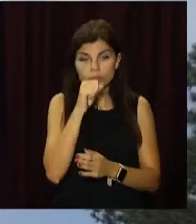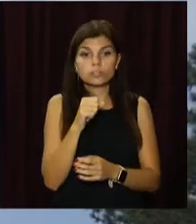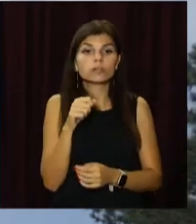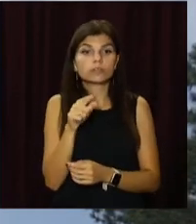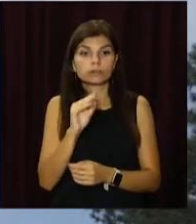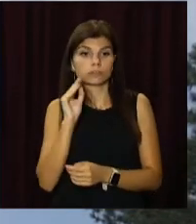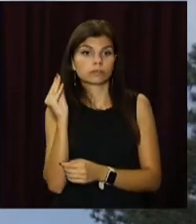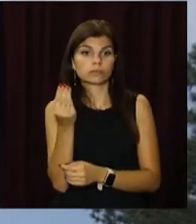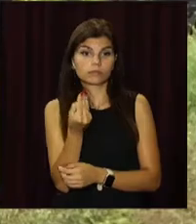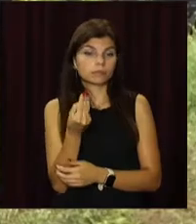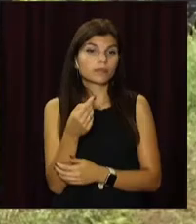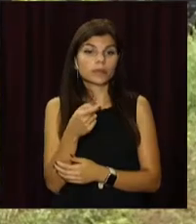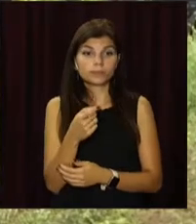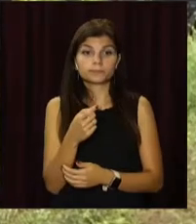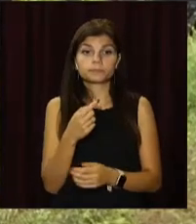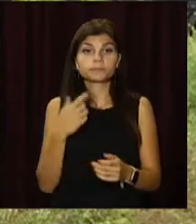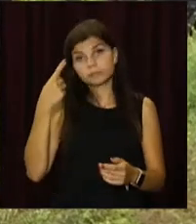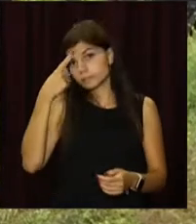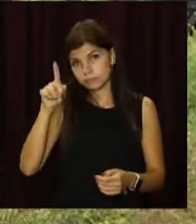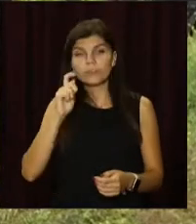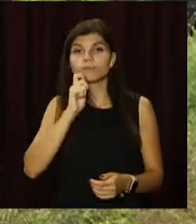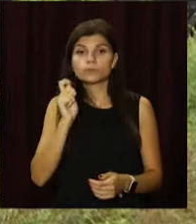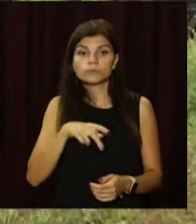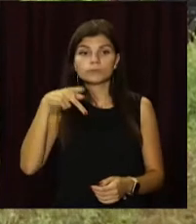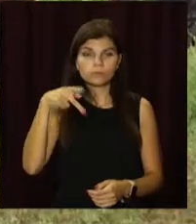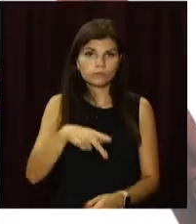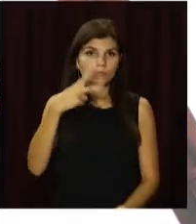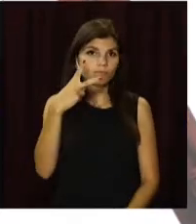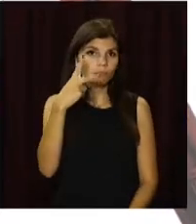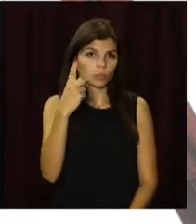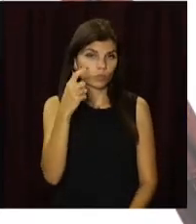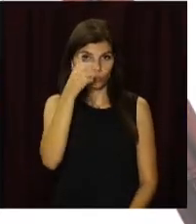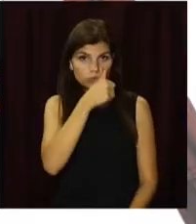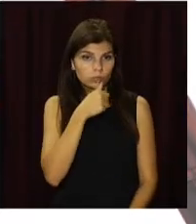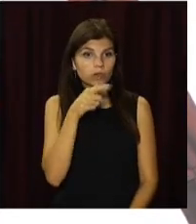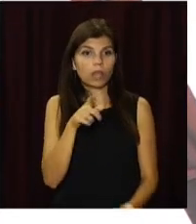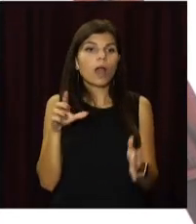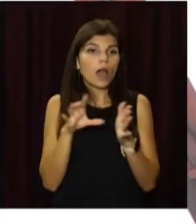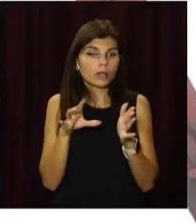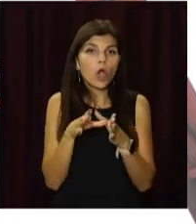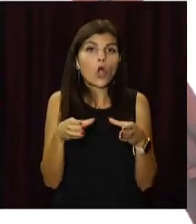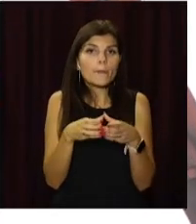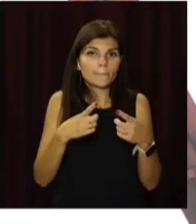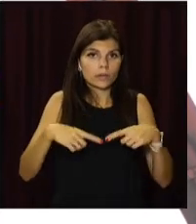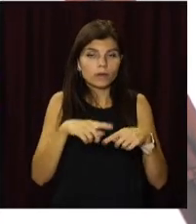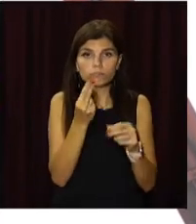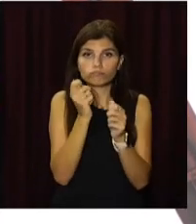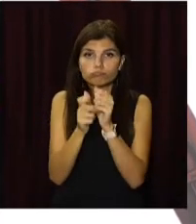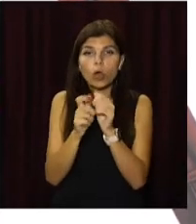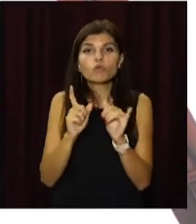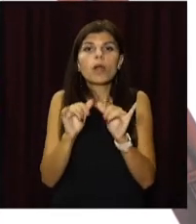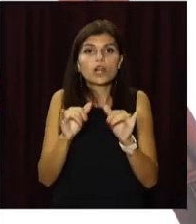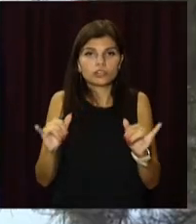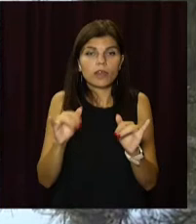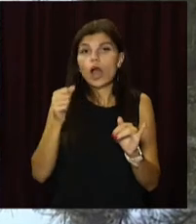стимулюючому РАБ-тарифу. Це інновація, яку запровадили в Україні у 2021-му. Тобто енергетичні компанії інвестують у розвиток,